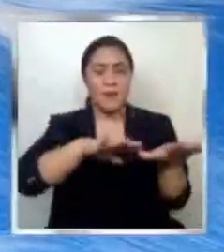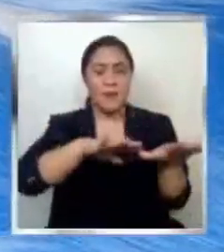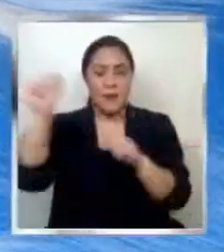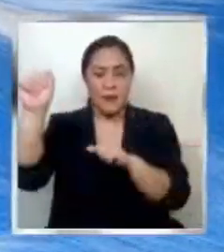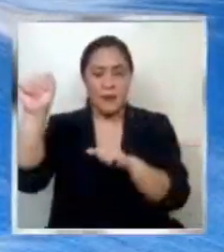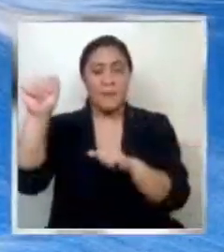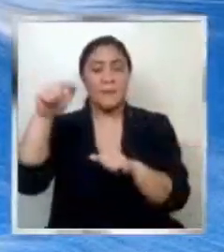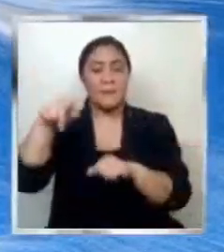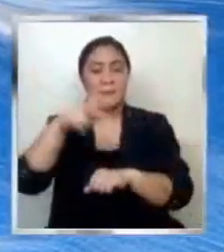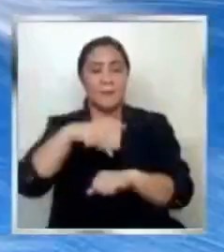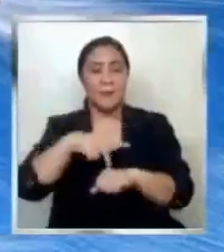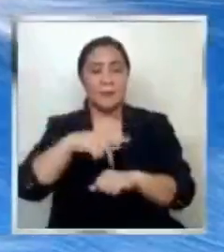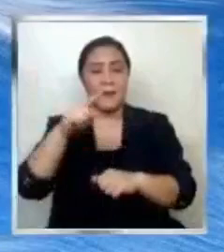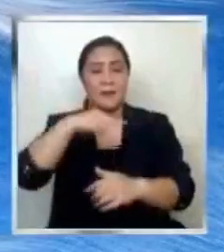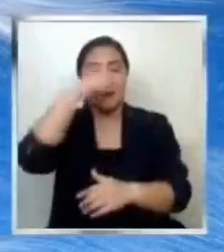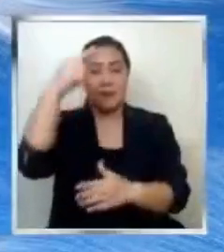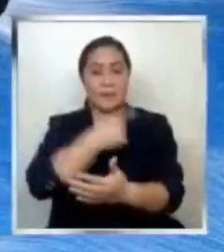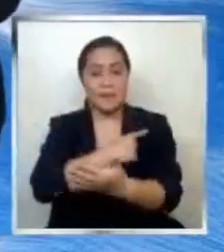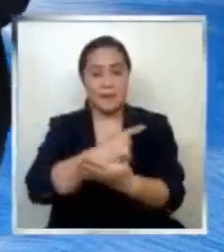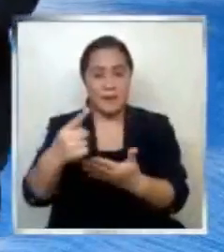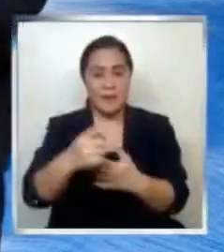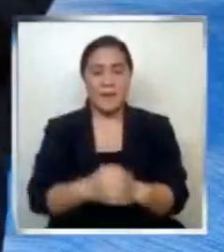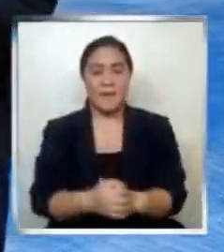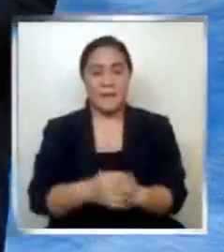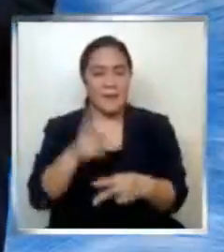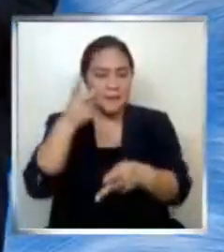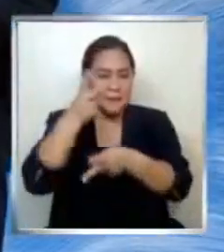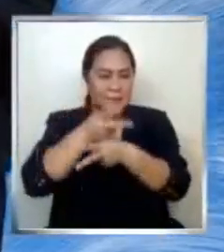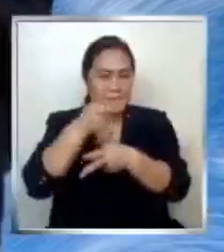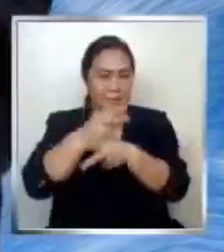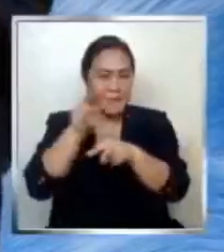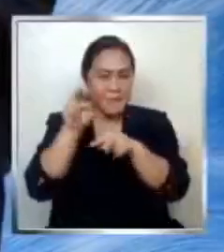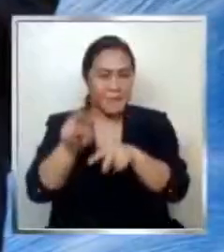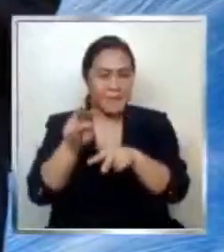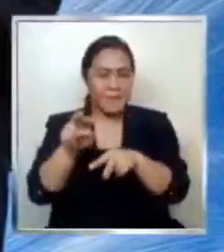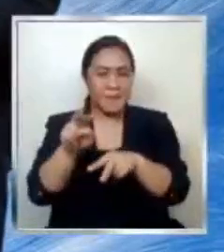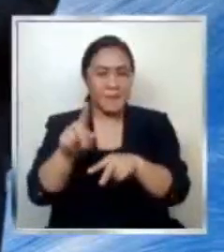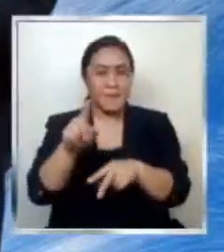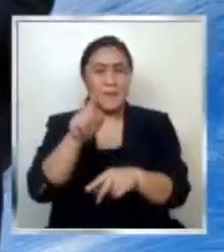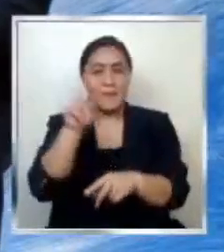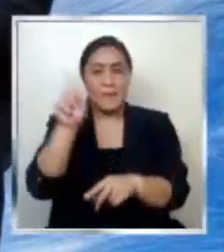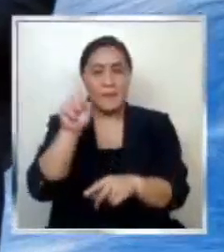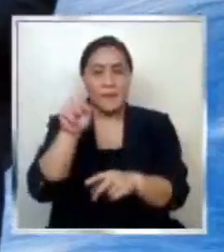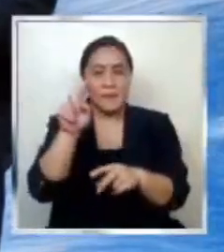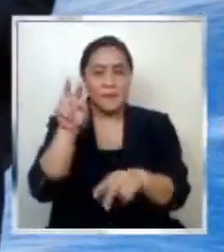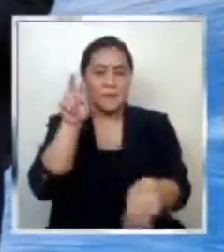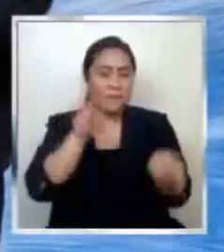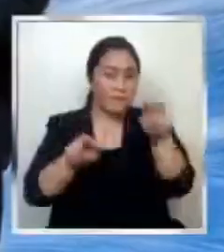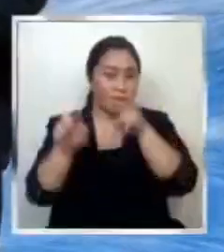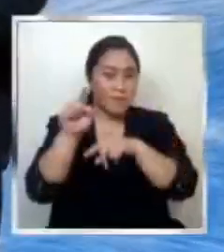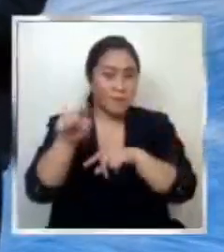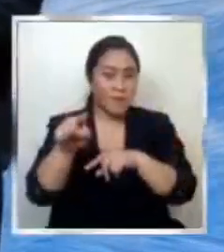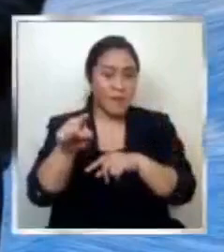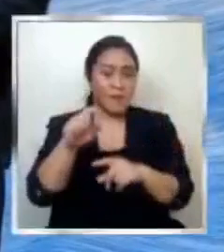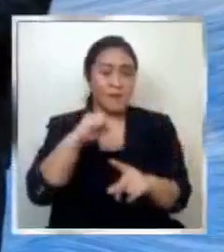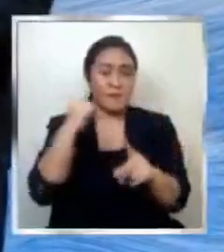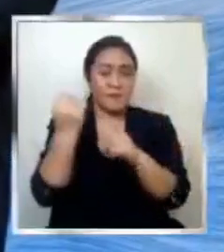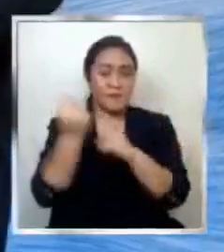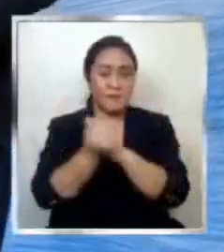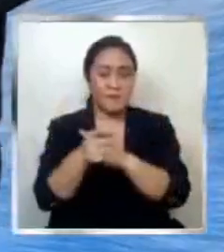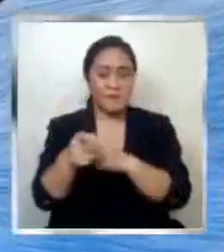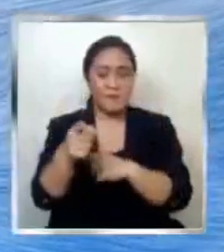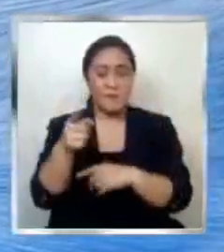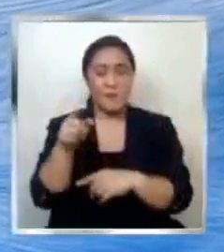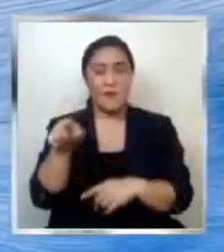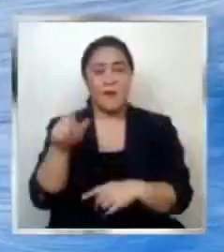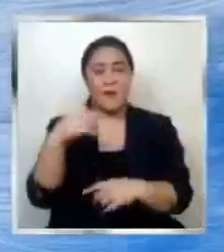kapuso. Kaya babantayan po natin kung itong forecast na ito o senaryo na ito ay mangyayari sa darating